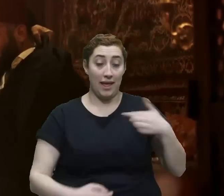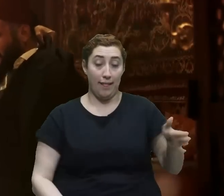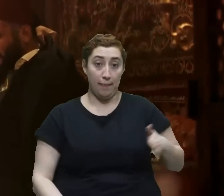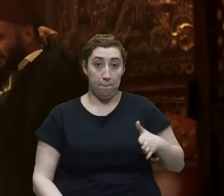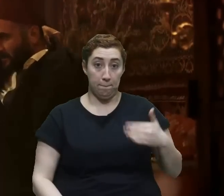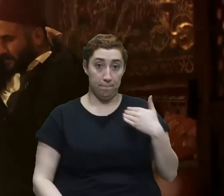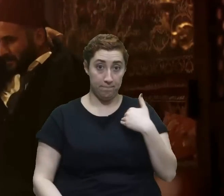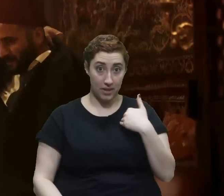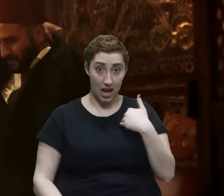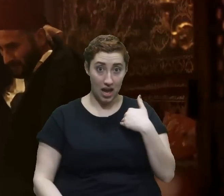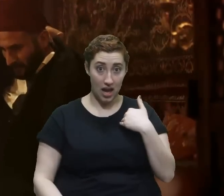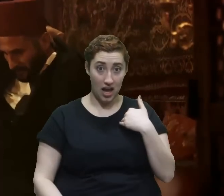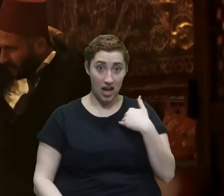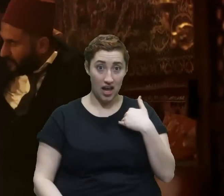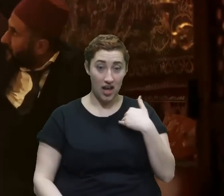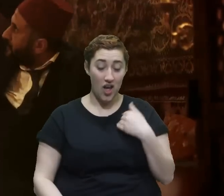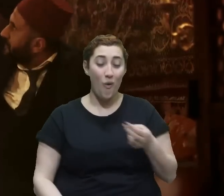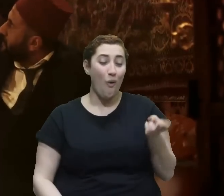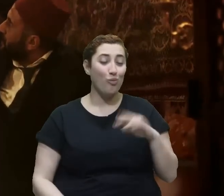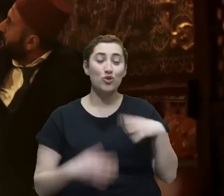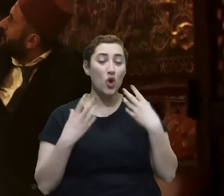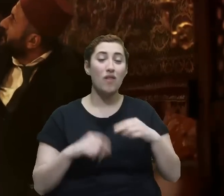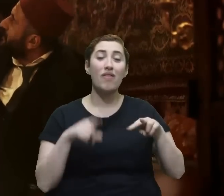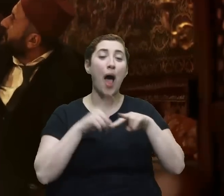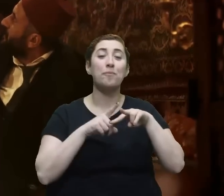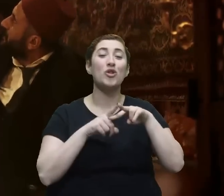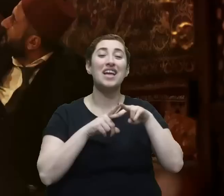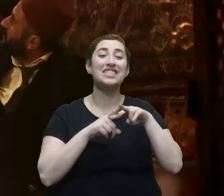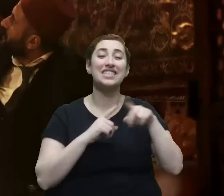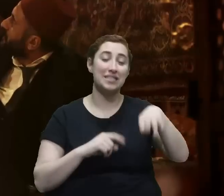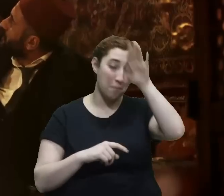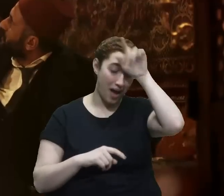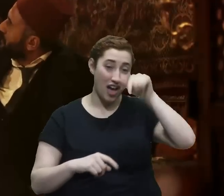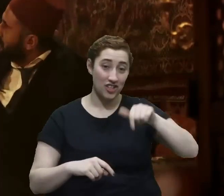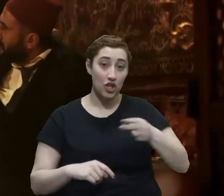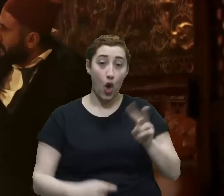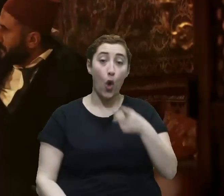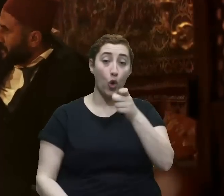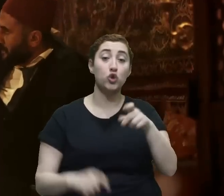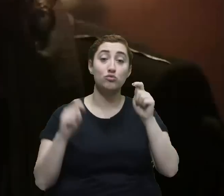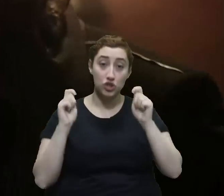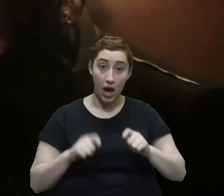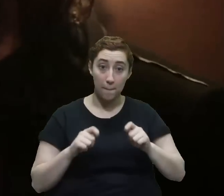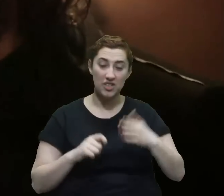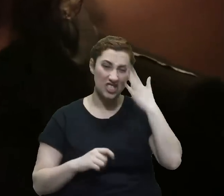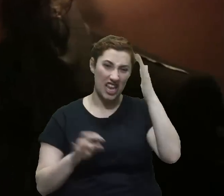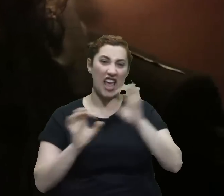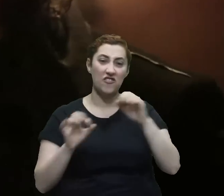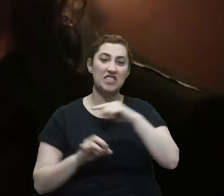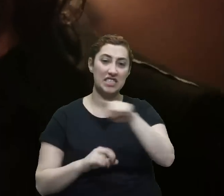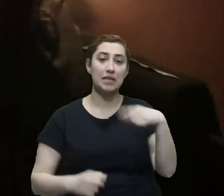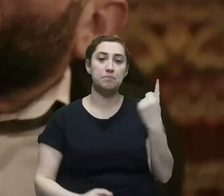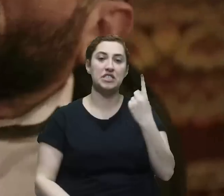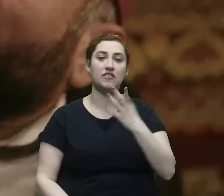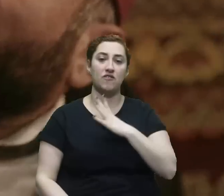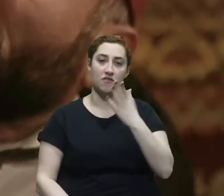yanımızda cennet mekan Abdülaziz Han'ın canına kastetmiş şerefsizlerden